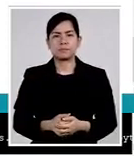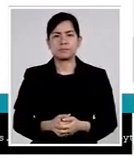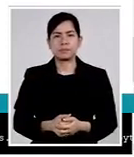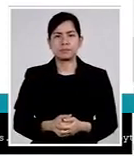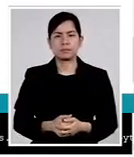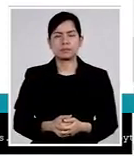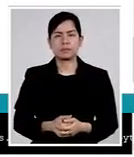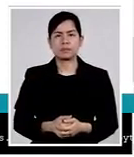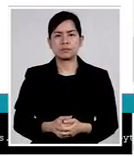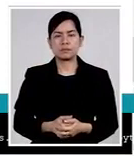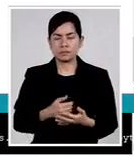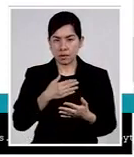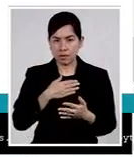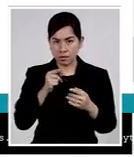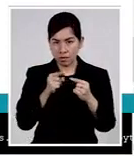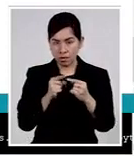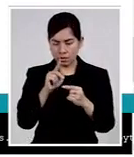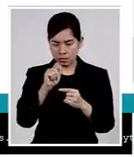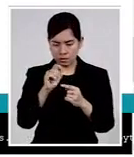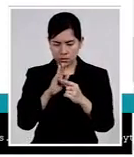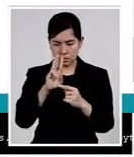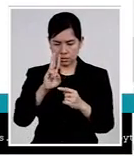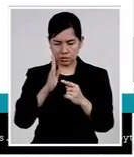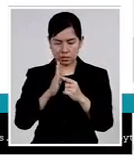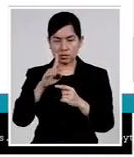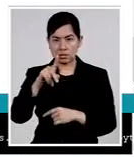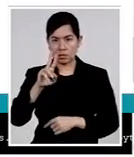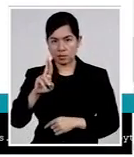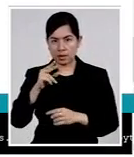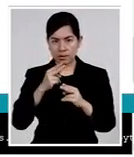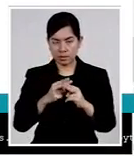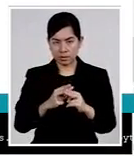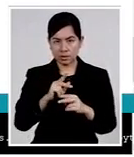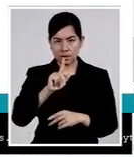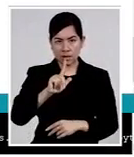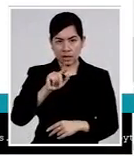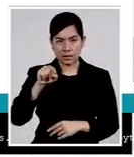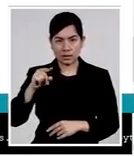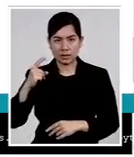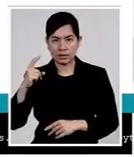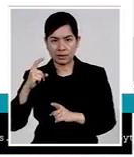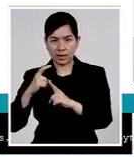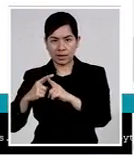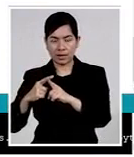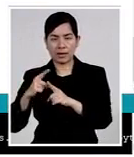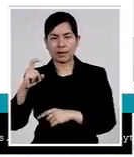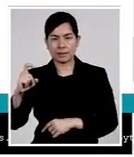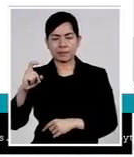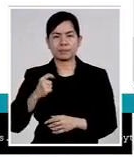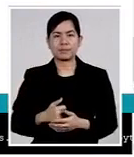นะครับเราใช้ตัวแปรตัวนี้เลยก็ได้นะครับไลท์ x นะครับไ